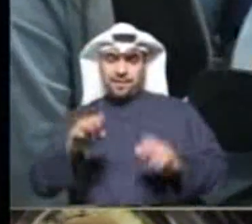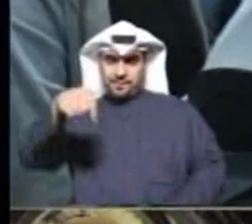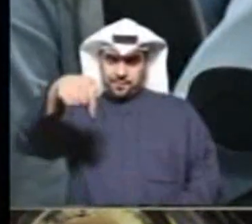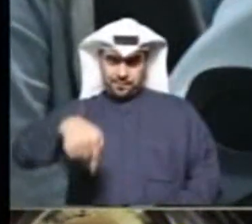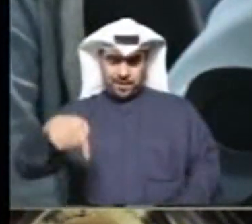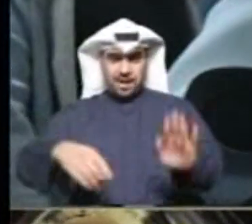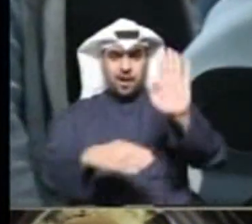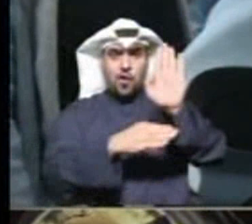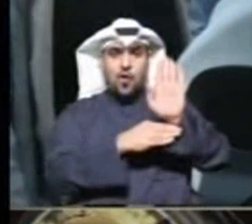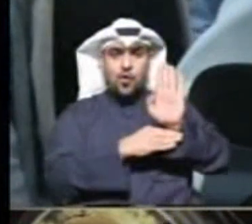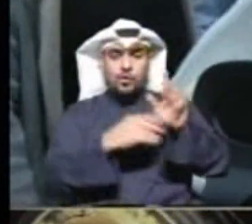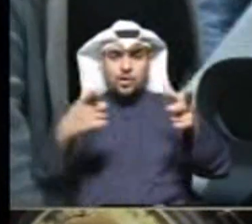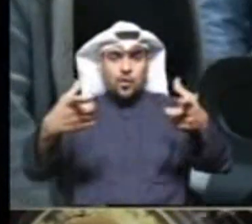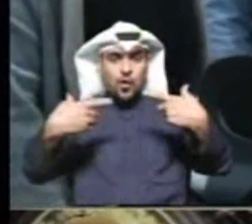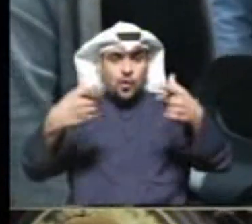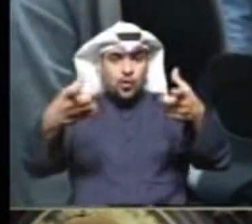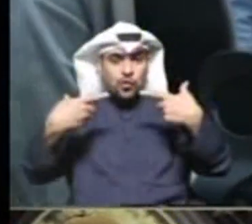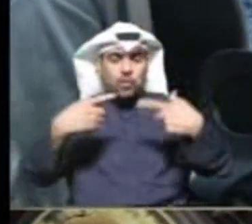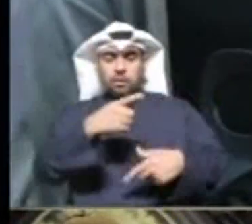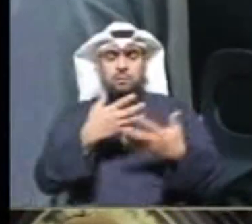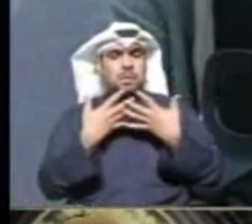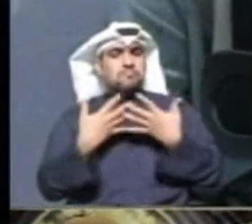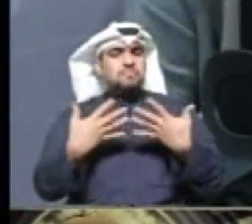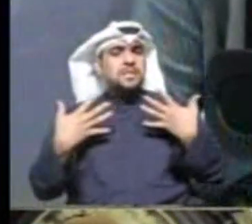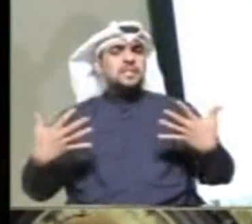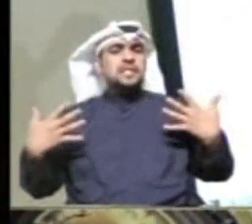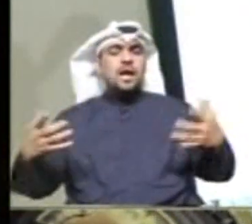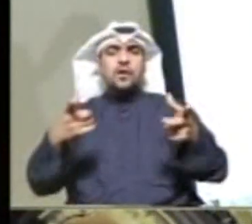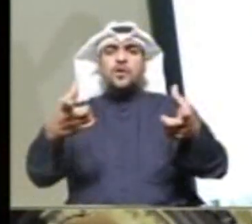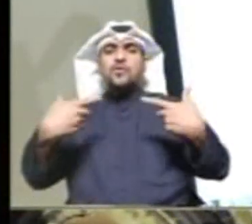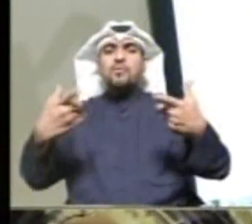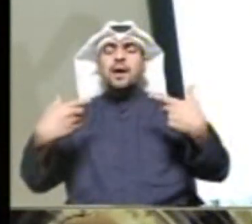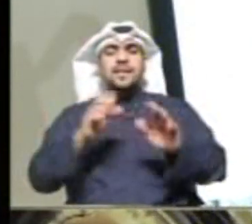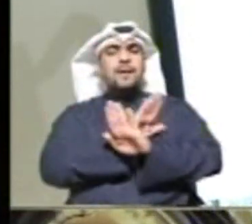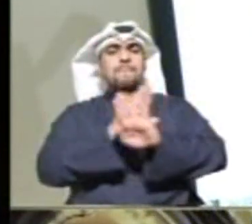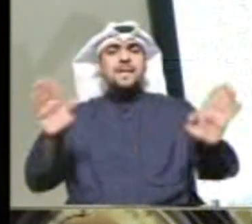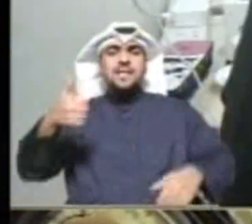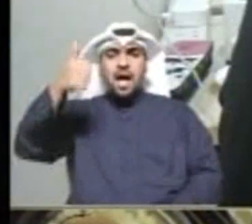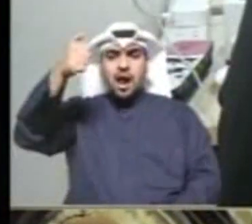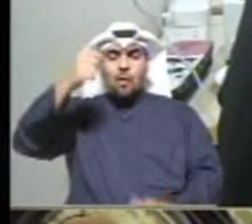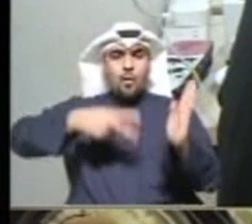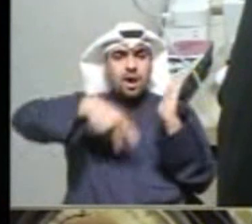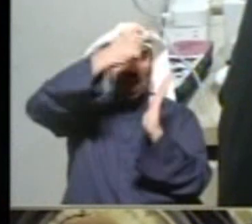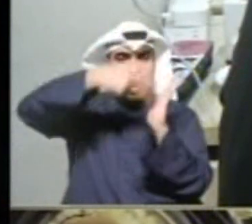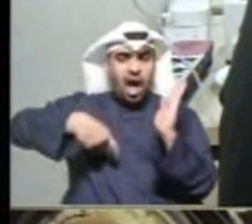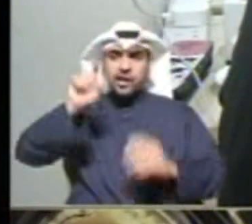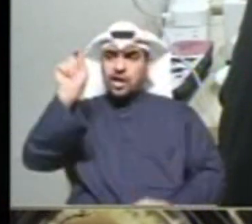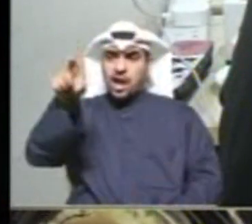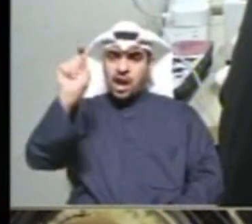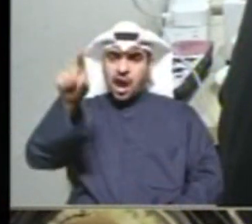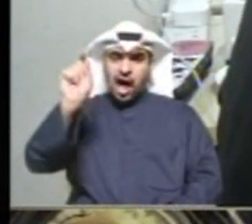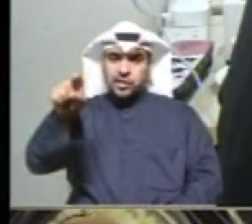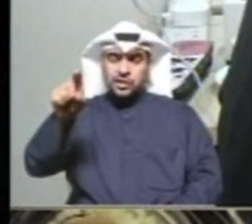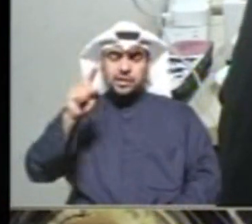جملة من المزايا ولا يتطلب أي مستندات إضافية باستثناء إدخال عقد الإيجار ووصل الإيجار اللذين يندرجان